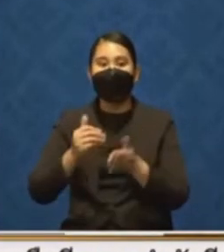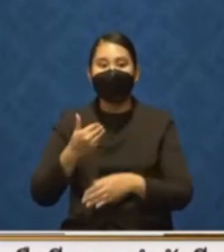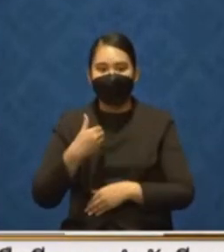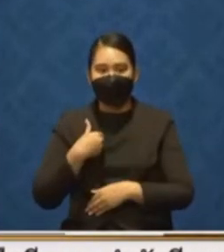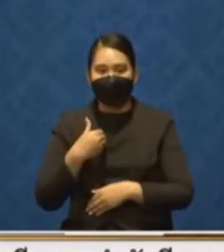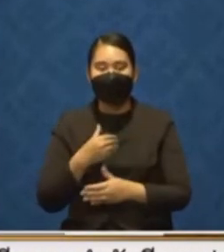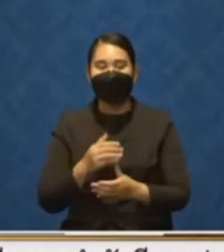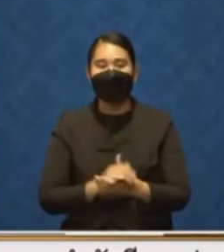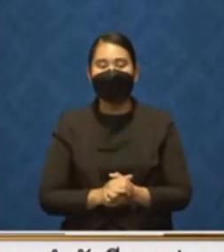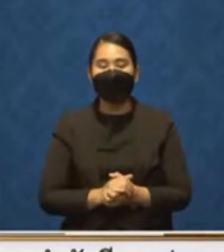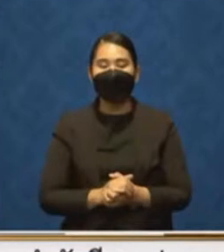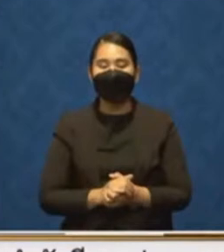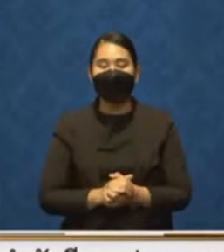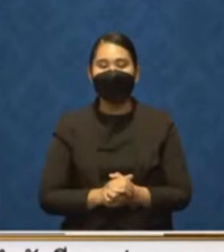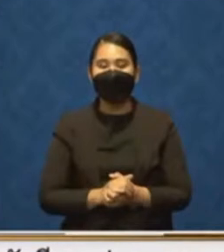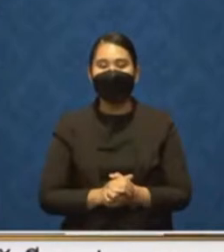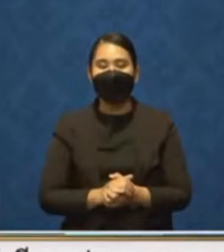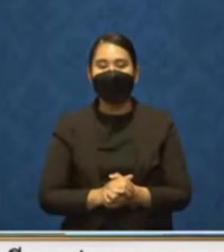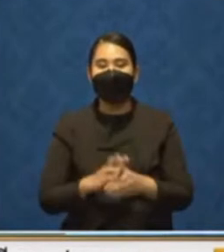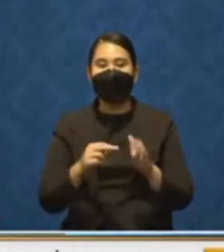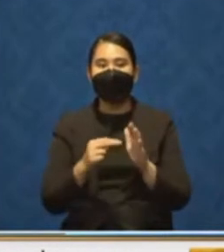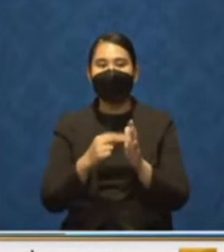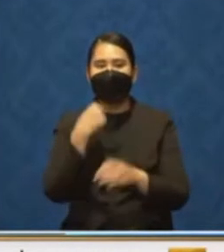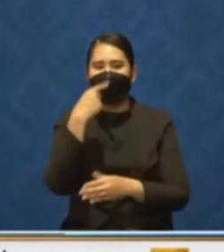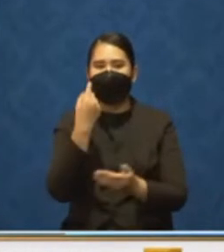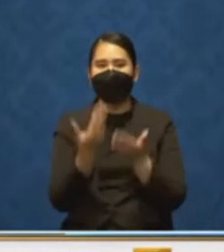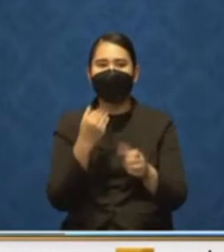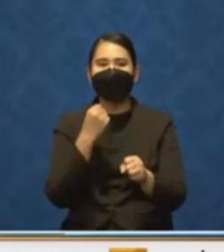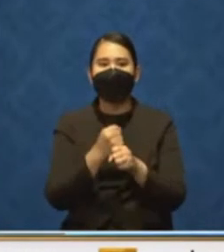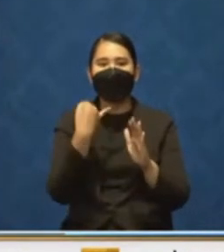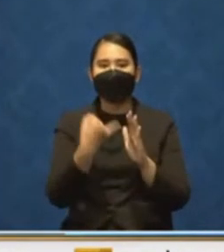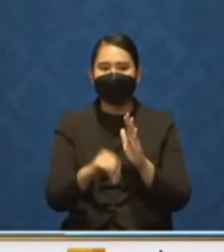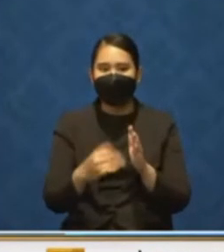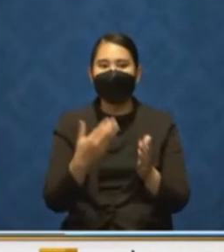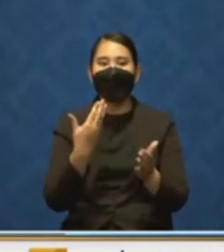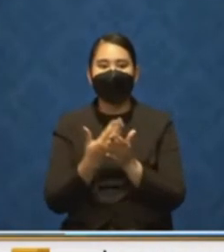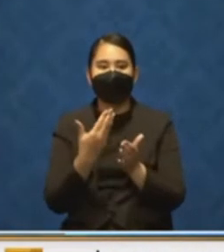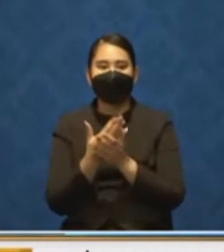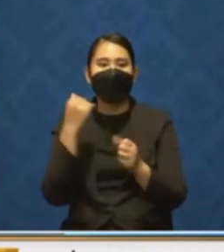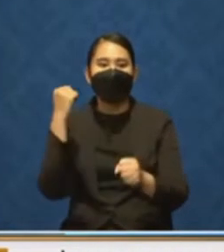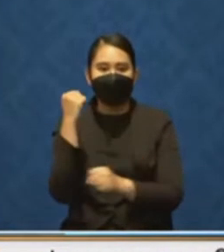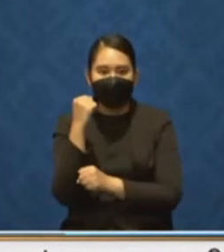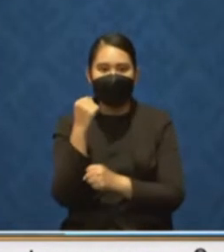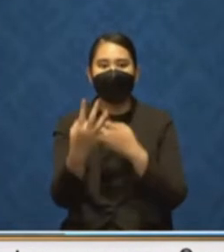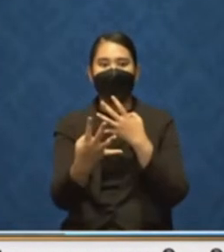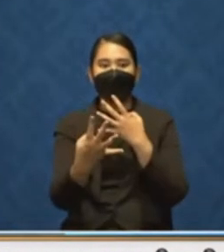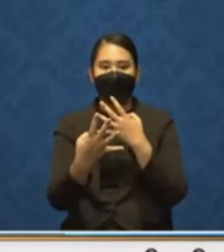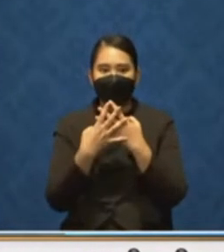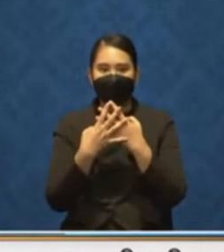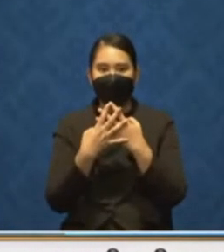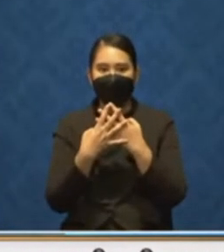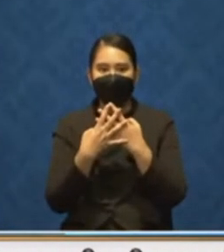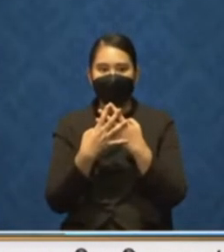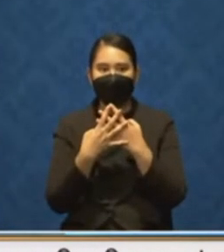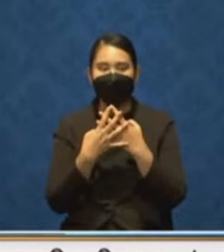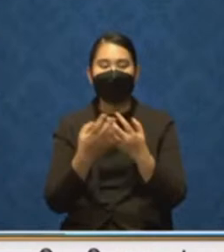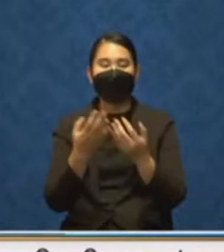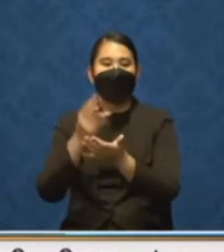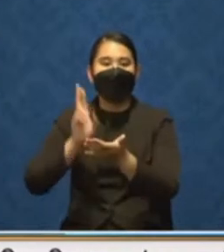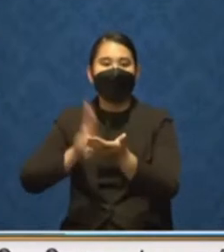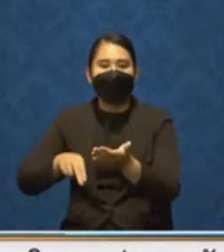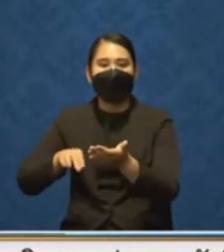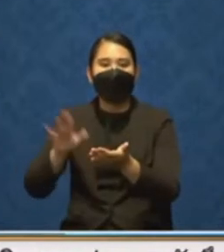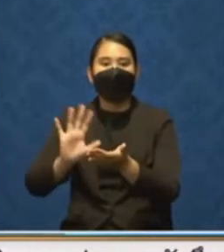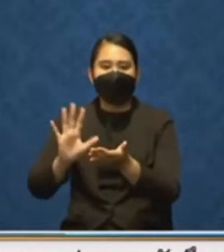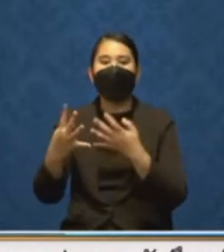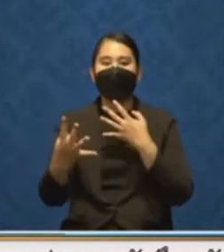พิษในนะครับเพื่อให้ผู้กระทำความผิดที่ญาติจนเลือกถูกขังกาตัวทางการจำหน่ายค่าปรับได้โดยไม่มีประวัติ